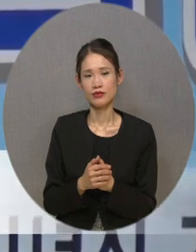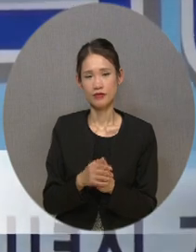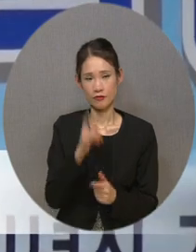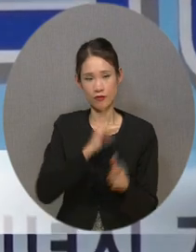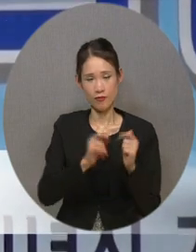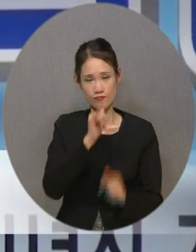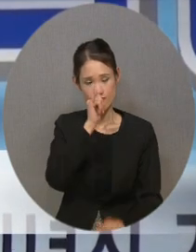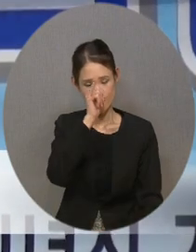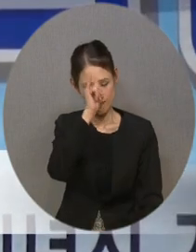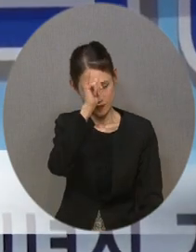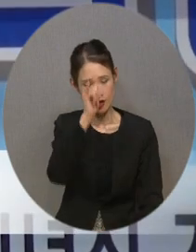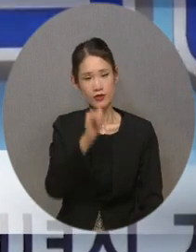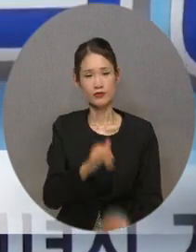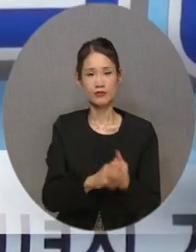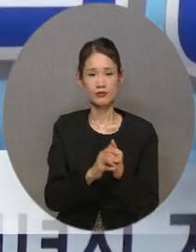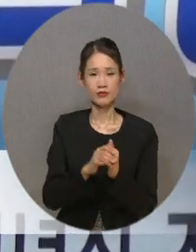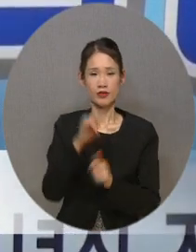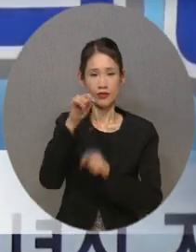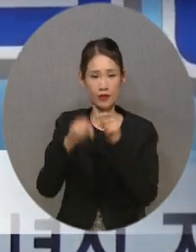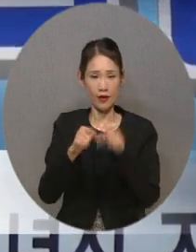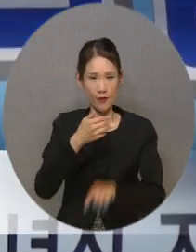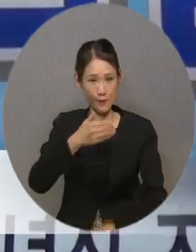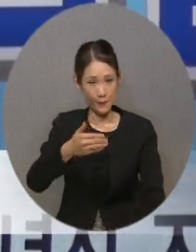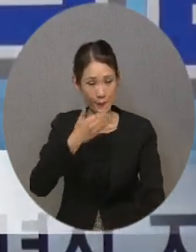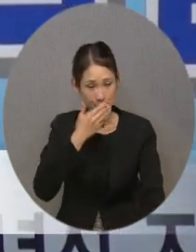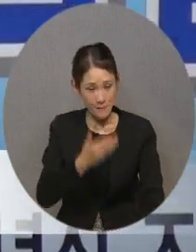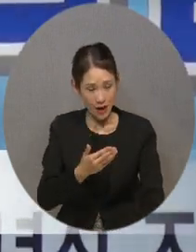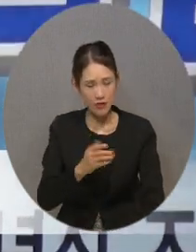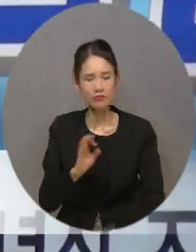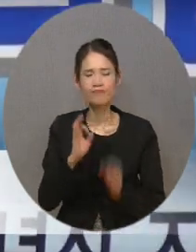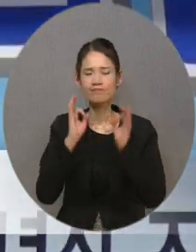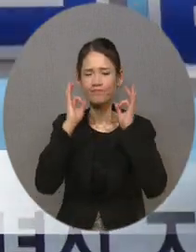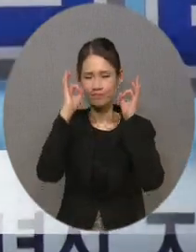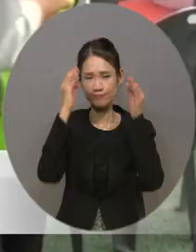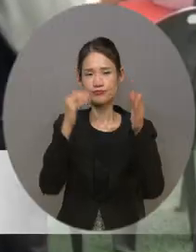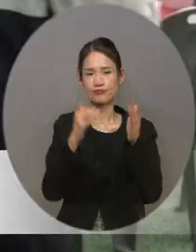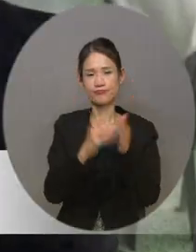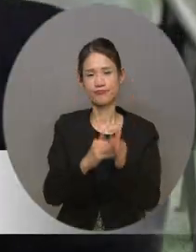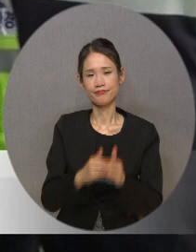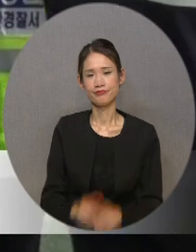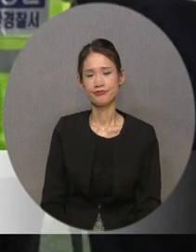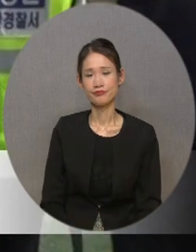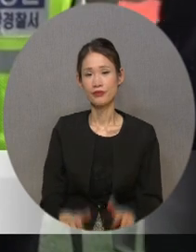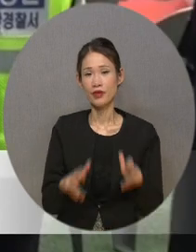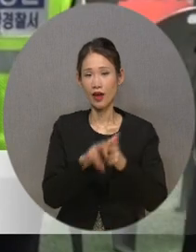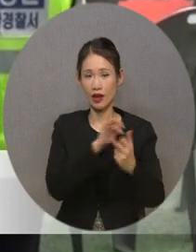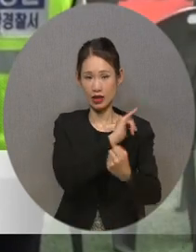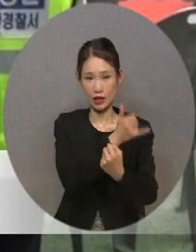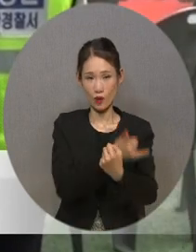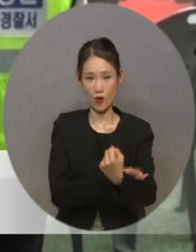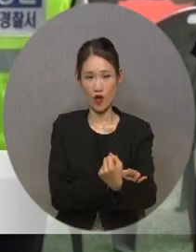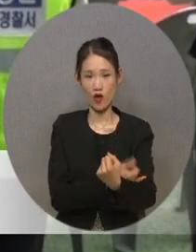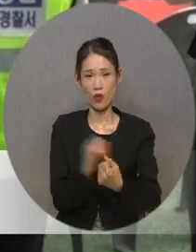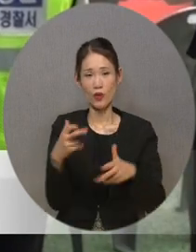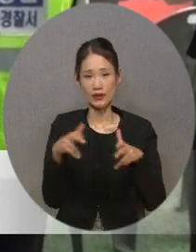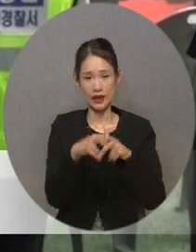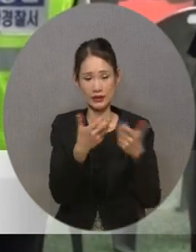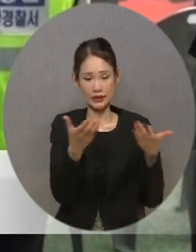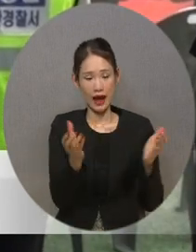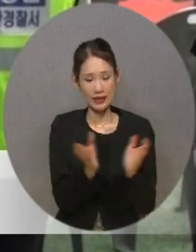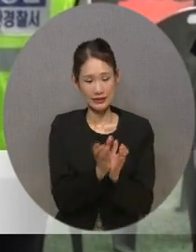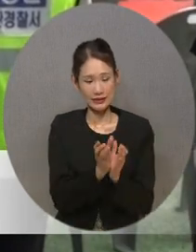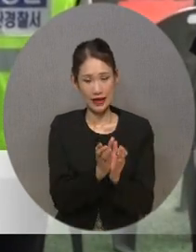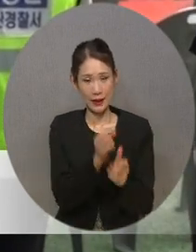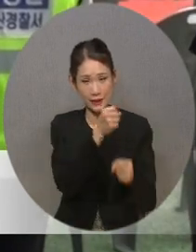훌륭한 인재로 커나갈 수 있도록 최선의 노력을 다하겠습니다. 장애인 인권이랄지 또 장애인 단체